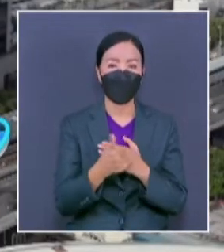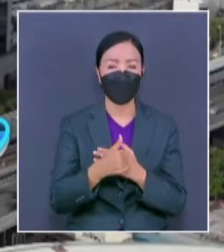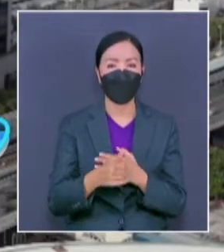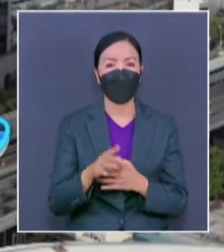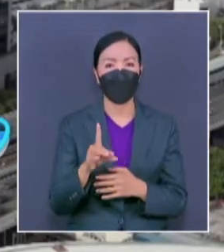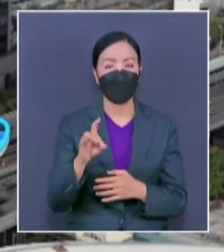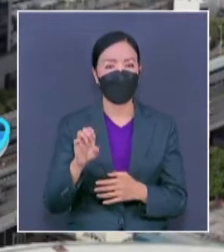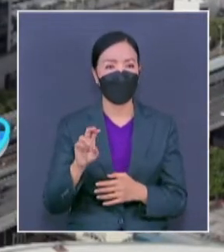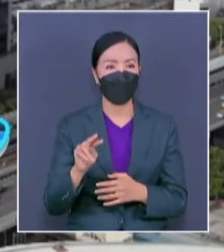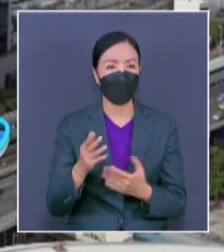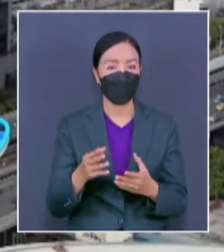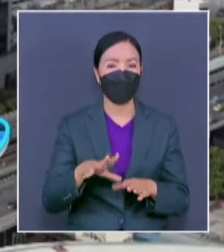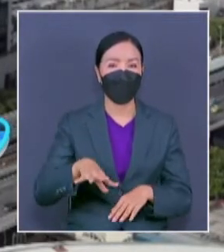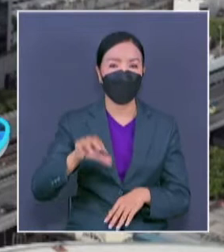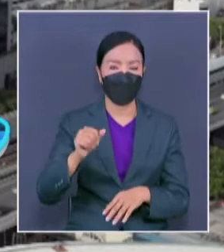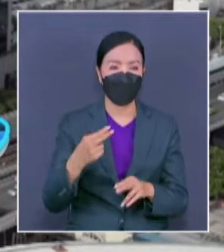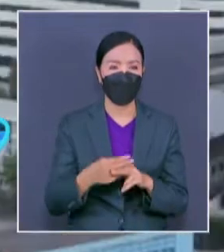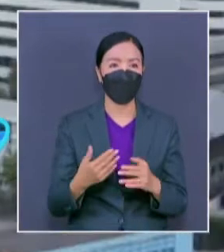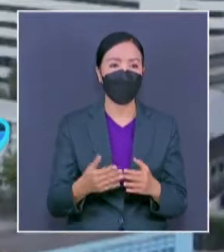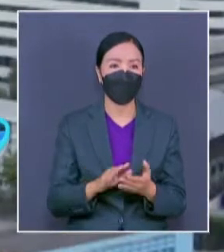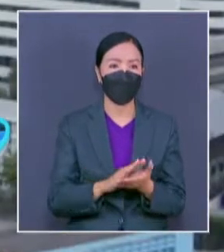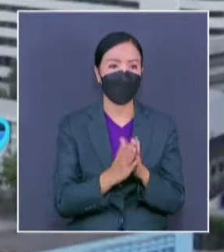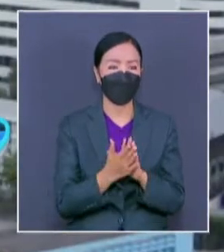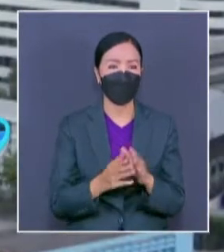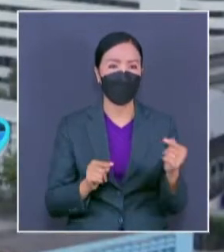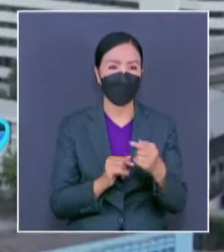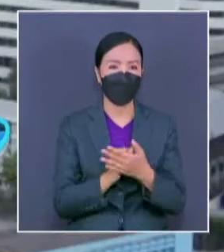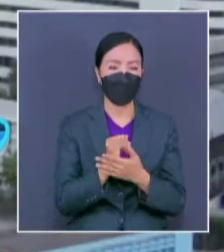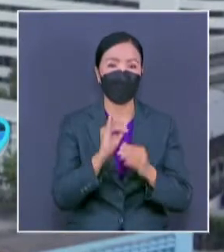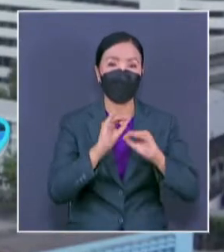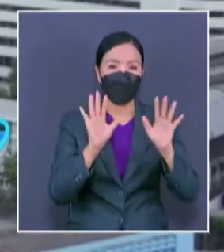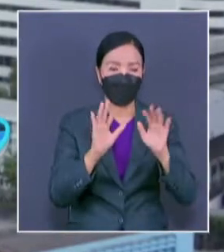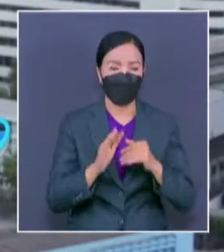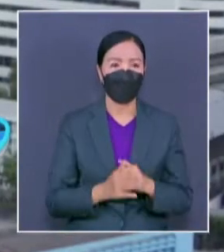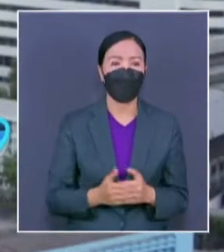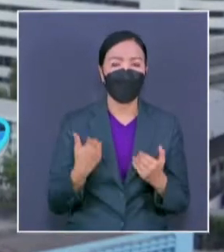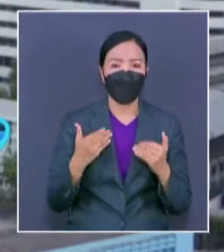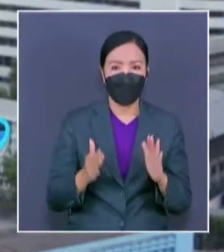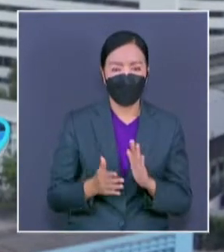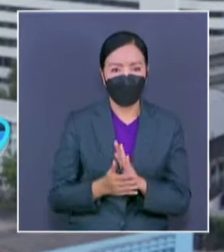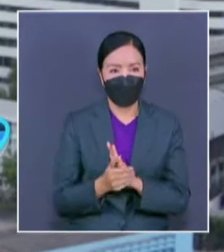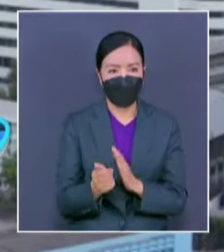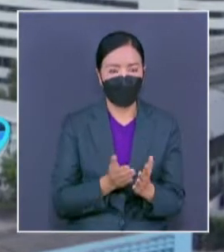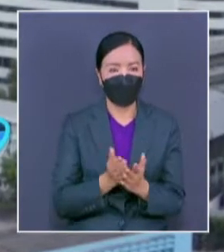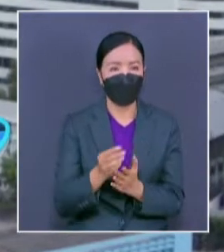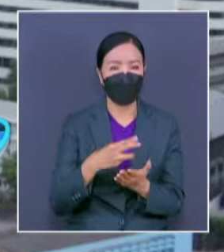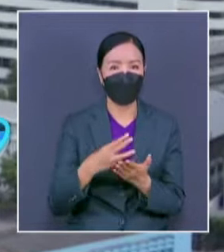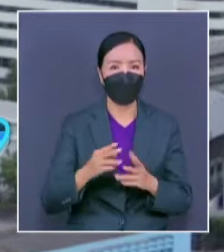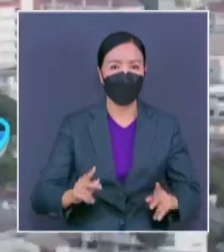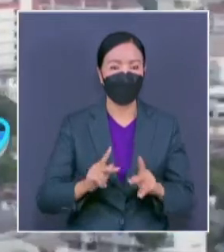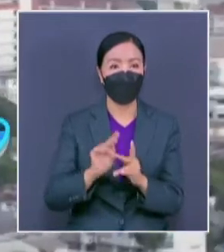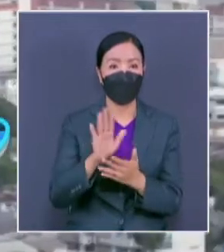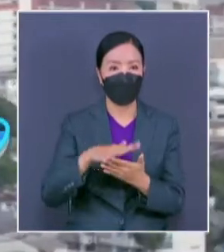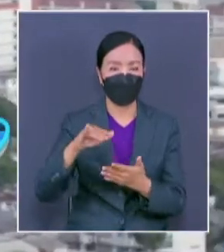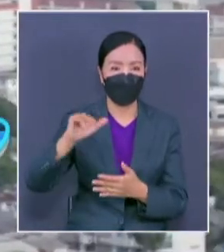นเขตการปกครองและเมืองหลวงให้ถูกต้องและชัดเจนโดยระบุว่ามีผู้เชี่ยวชาญเฉพาะสาขาวิชาจากกระทรวงการต่างประเ